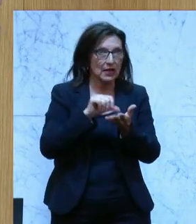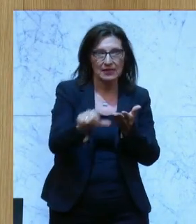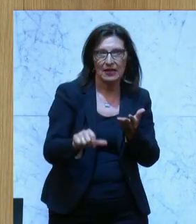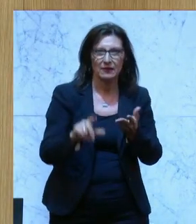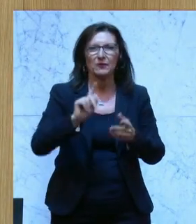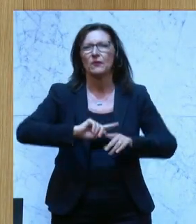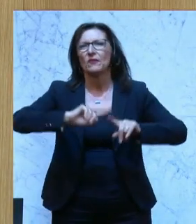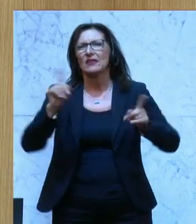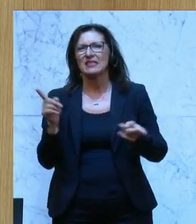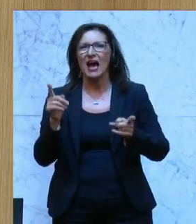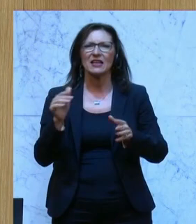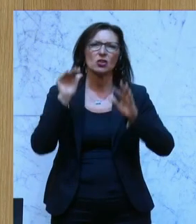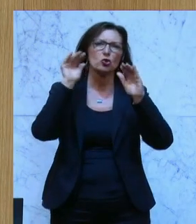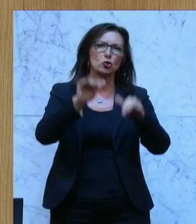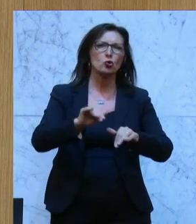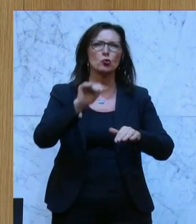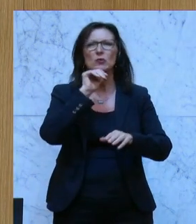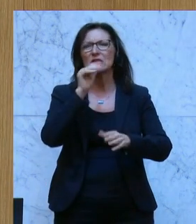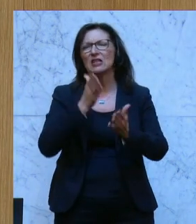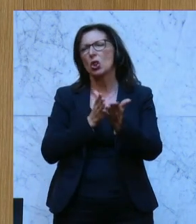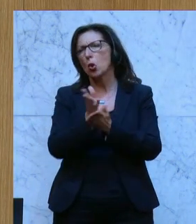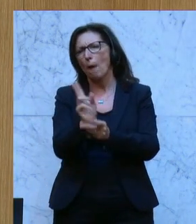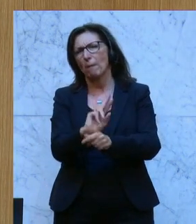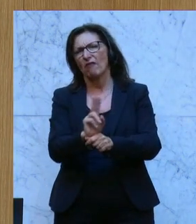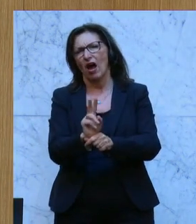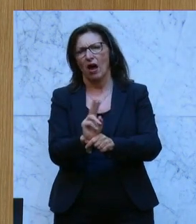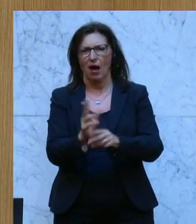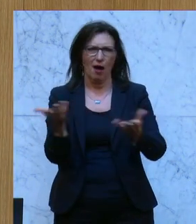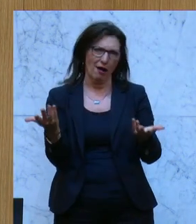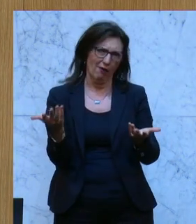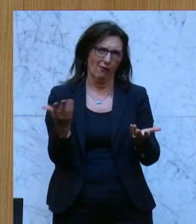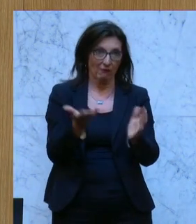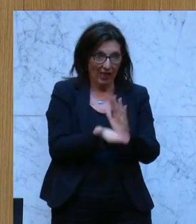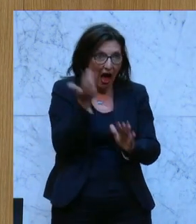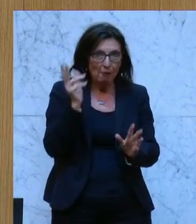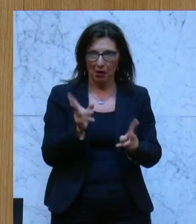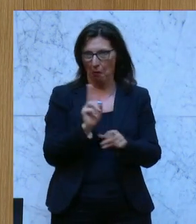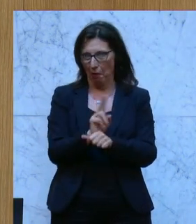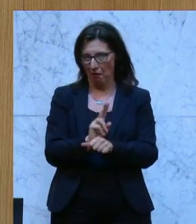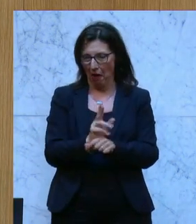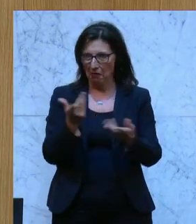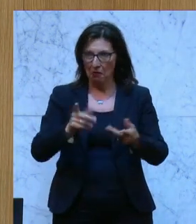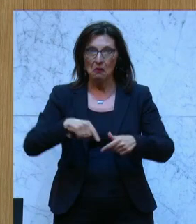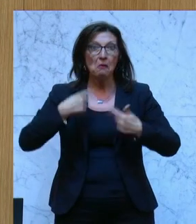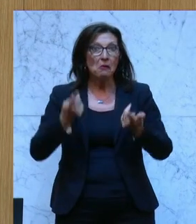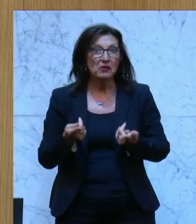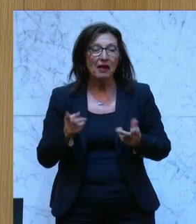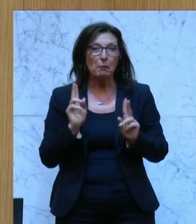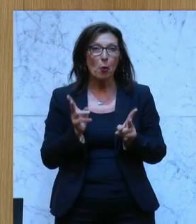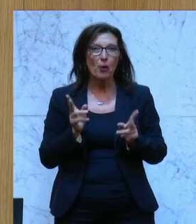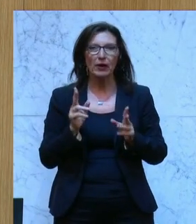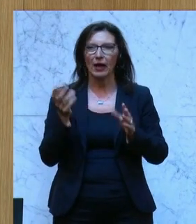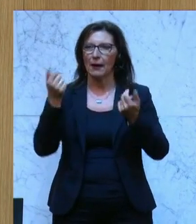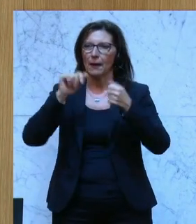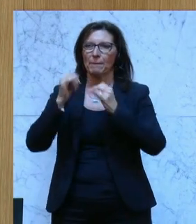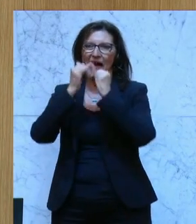vor der lückenlosen Überwachung, die mit der Bargeldabschaffung natürlich geplant ist. Und der nächste ist auch der Schutz der Möglichkeit, dass die